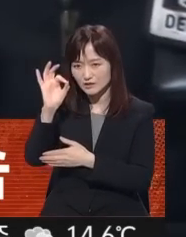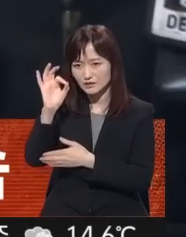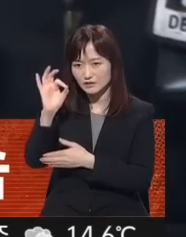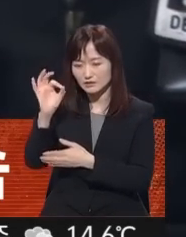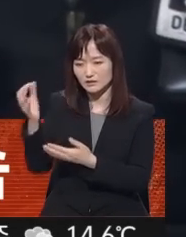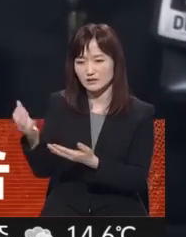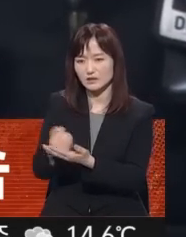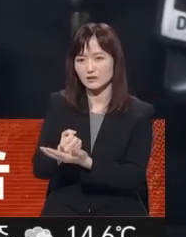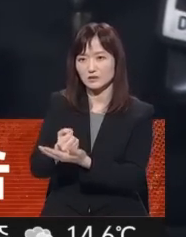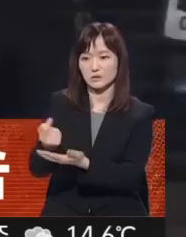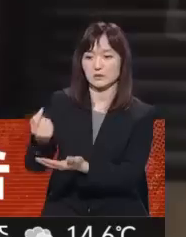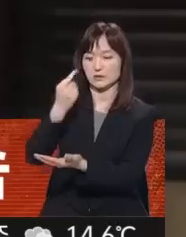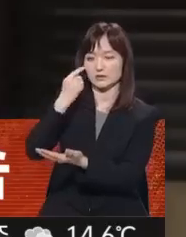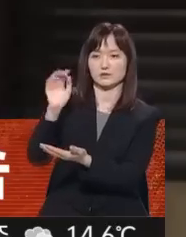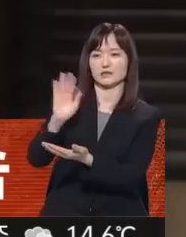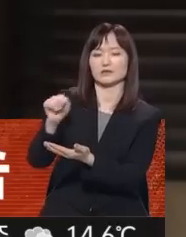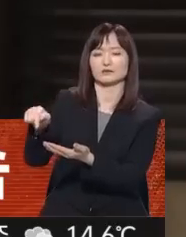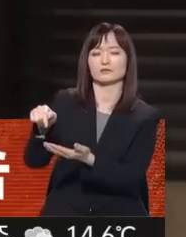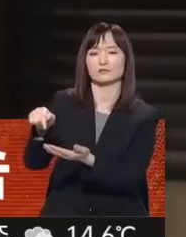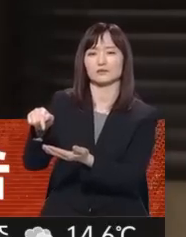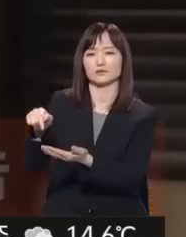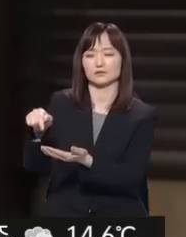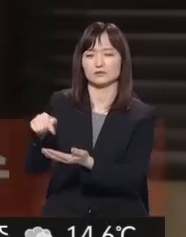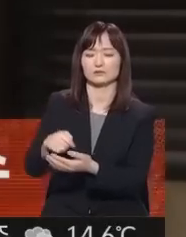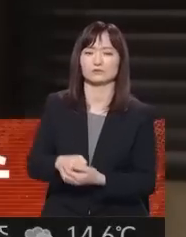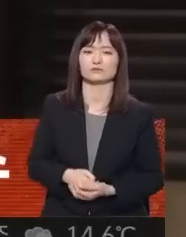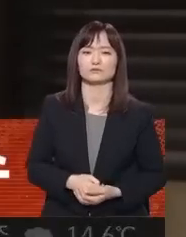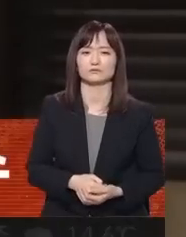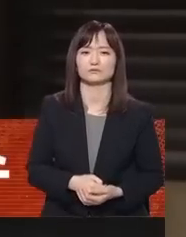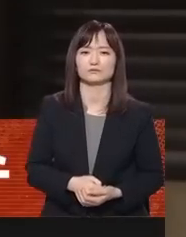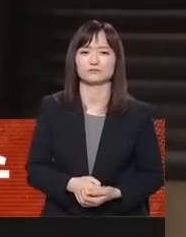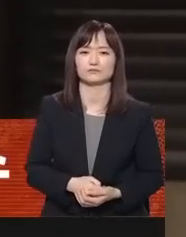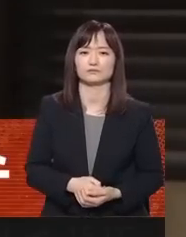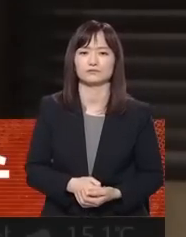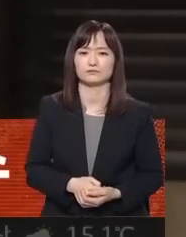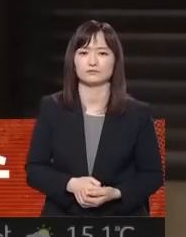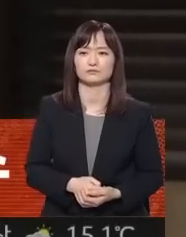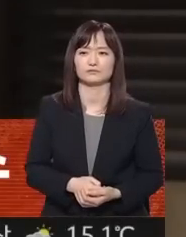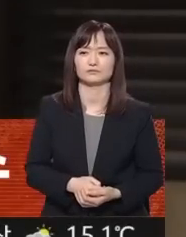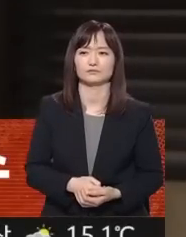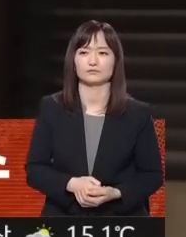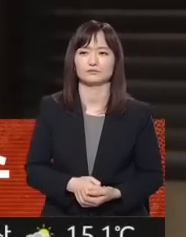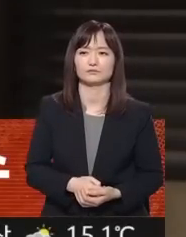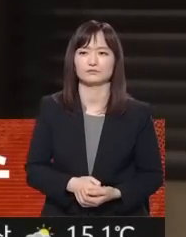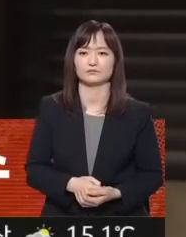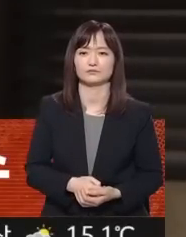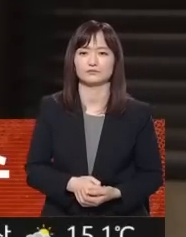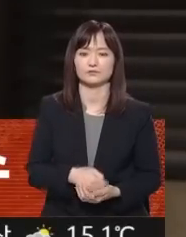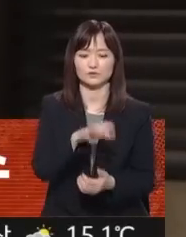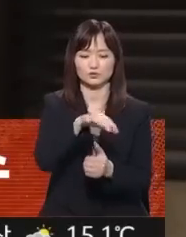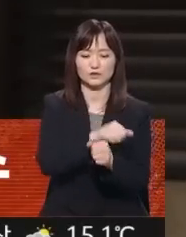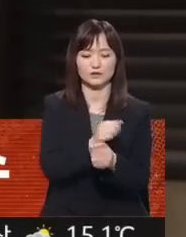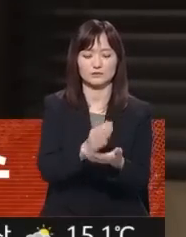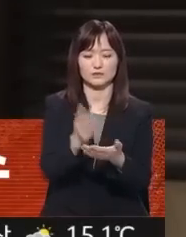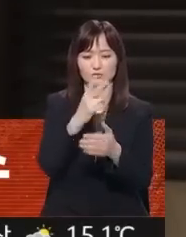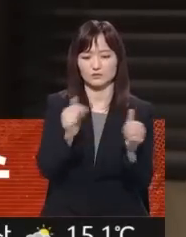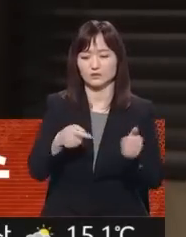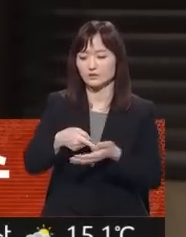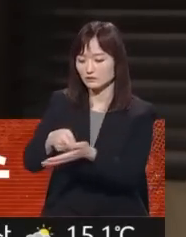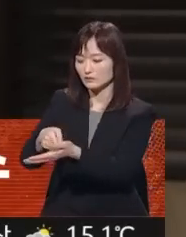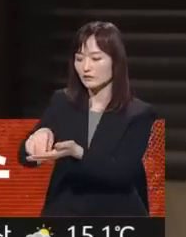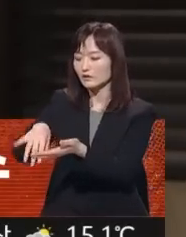이런 것까지 고려를 했던 거 같고 저도 아까 말씀드렸던 것처럼 청구도 좀 이례적이라고 생각했는데이 사연을 다 종합을